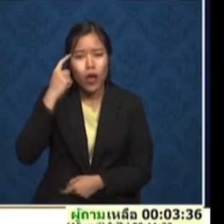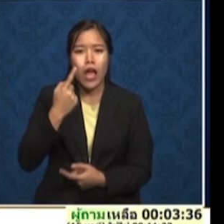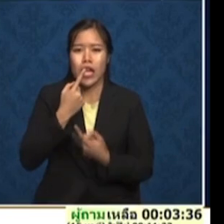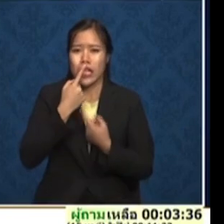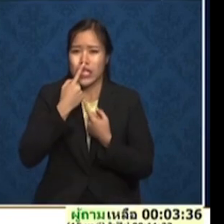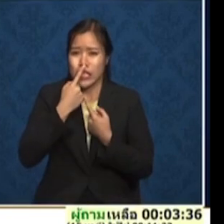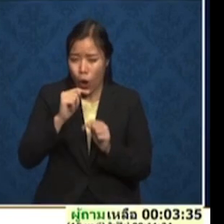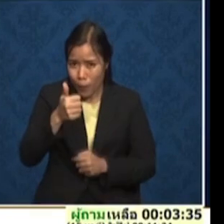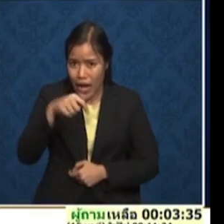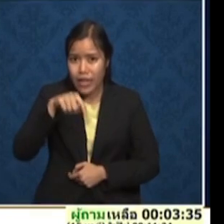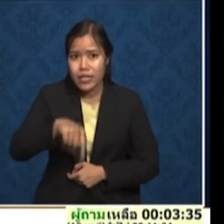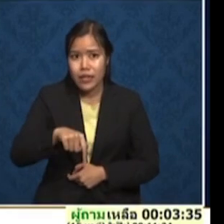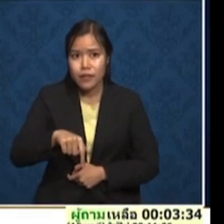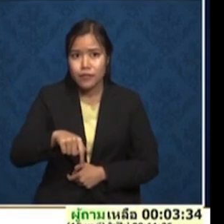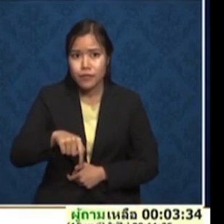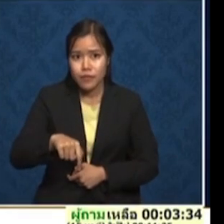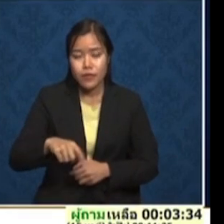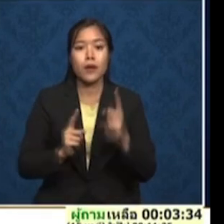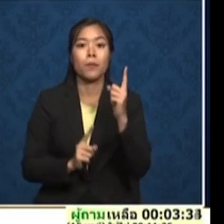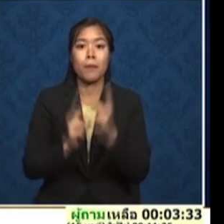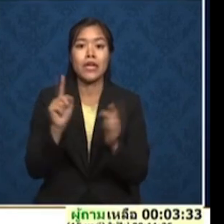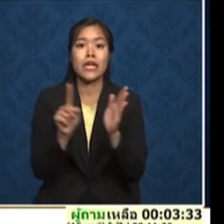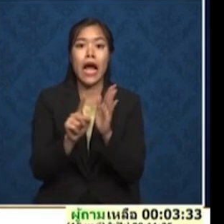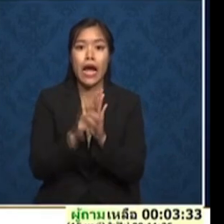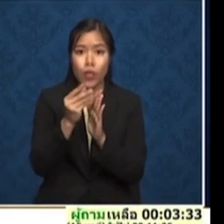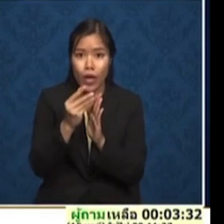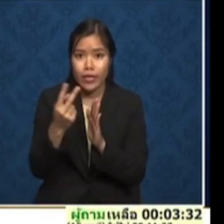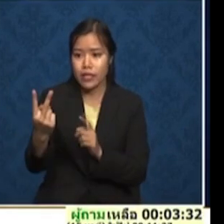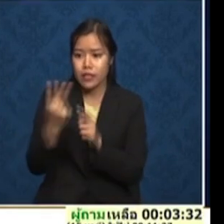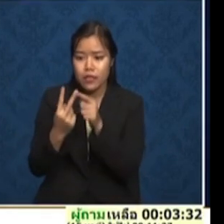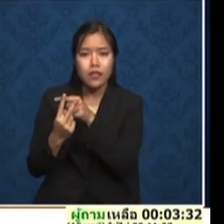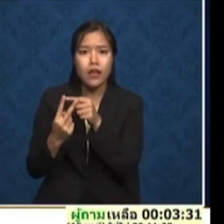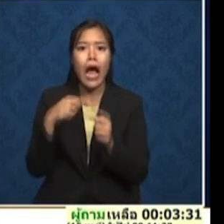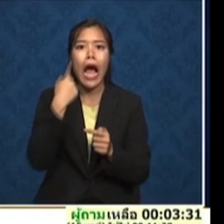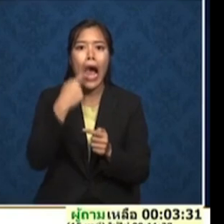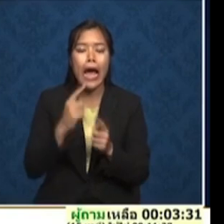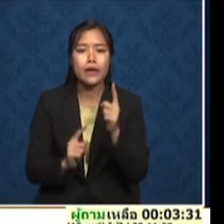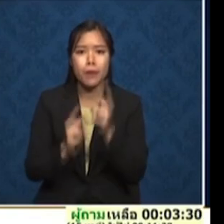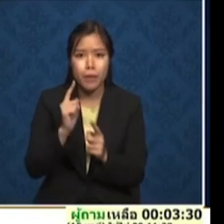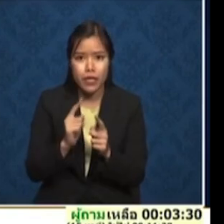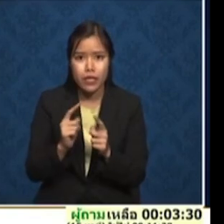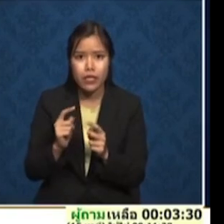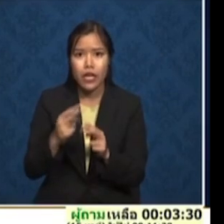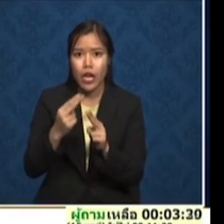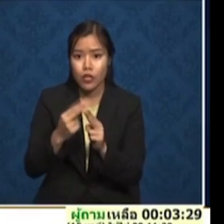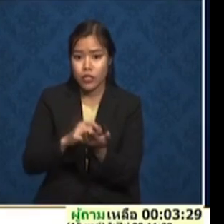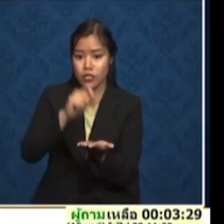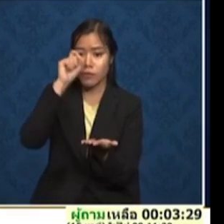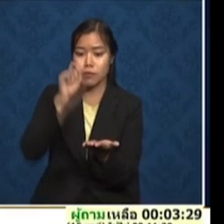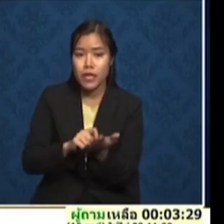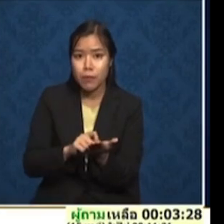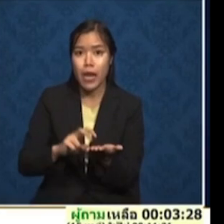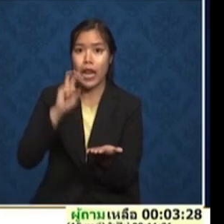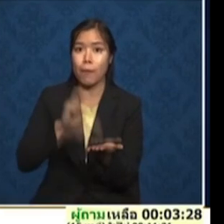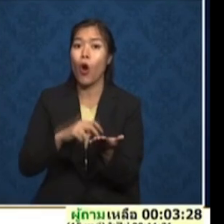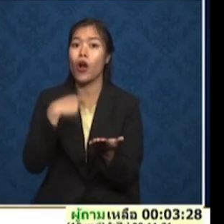ได้เลยครับเกณฑ์การประเมินประเมินกี่ครั้งประเมินโดยใครเกณฑ์การรับรองมีแพทย์ 2คนรับรองเป็นแพทย์โดยใครโรงพาบาลตำรวจ